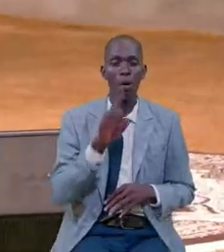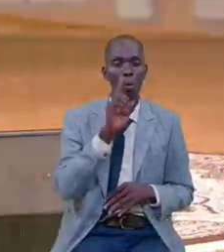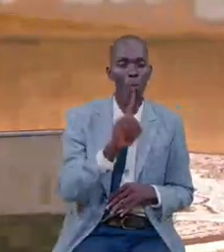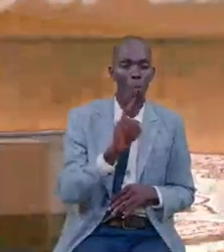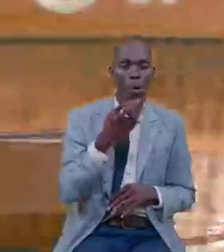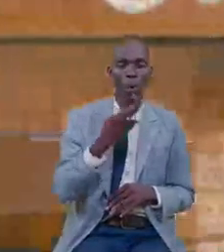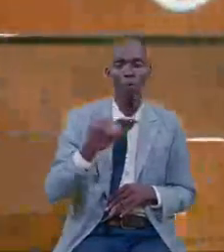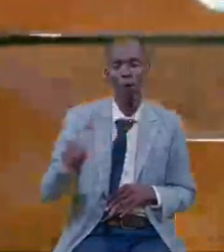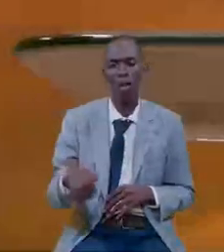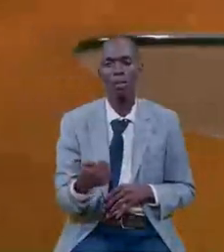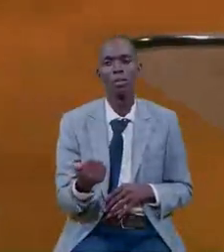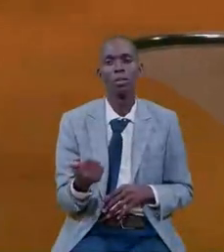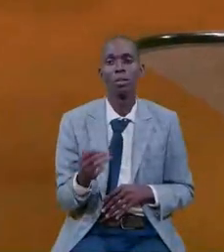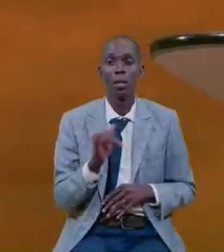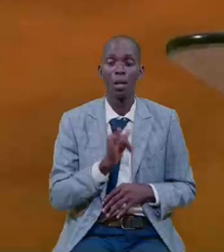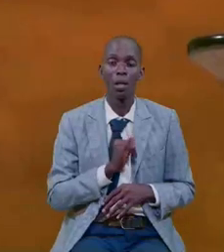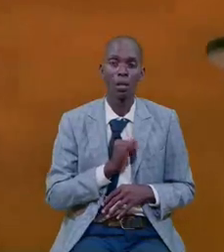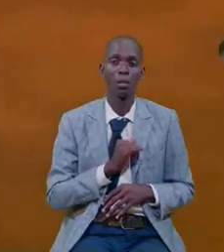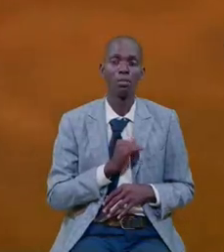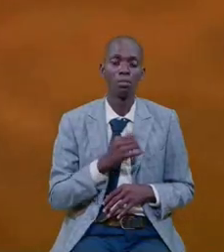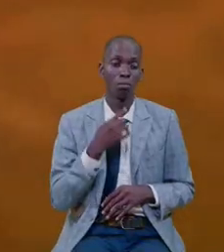des autres.